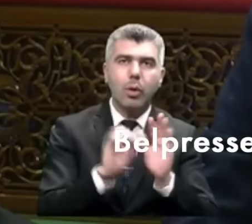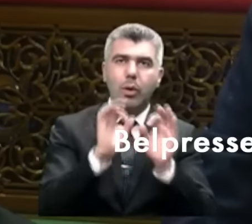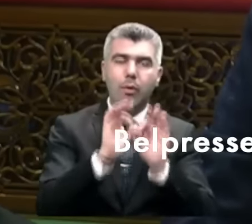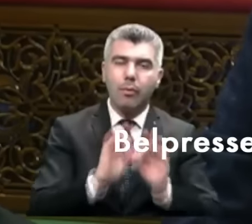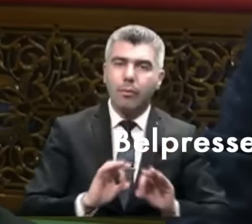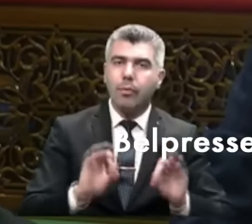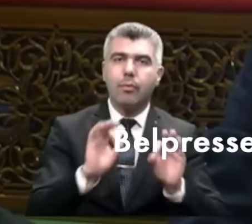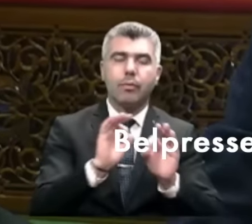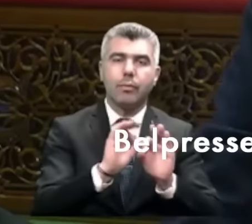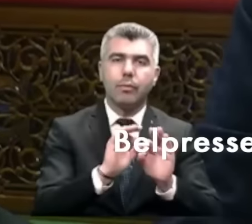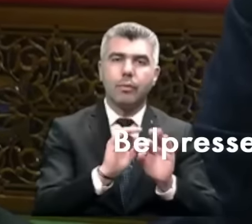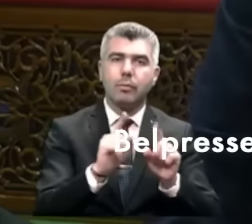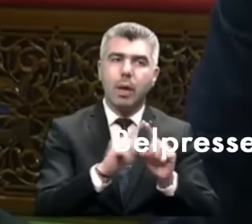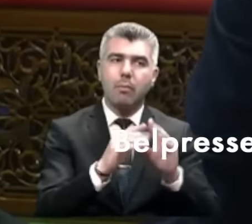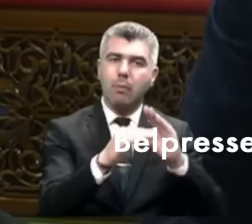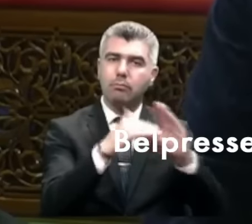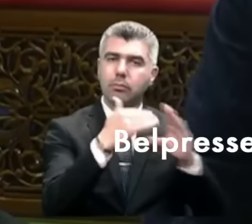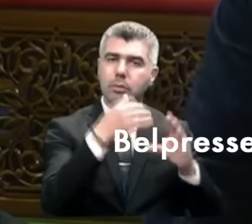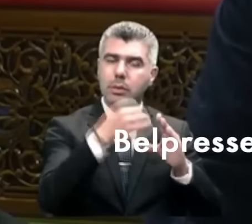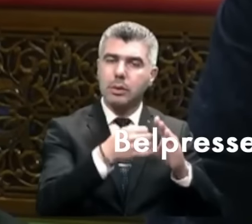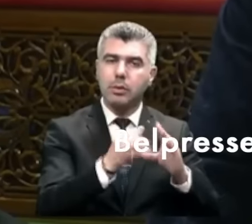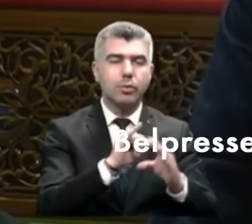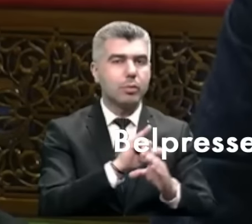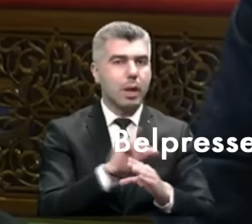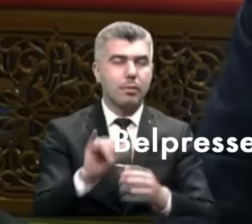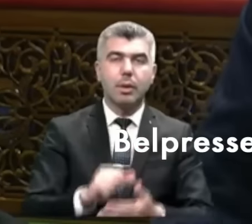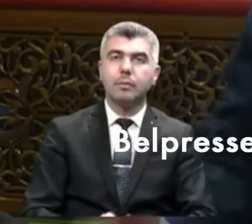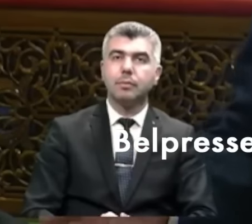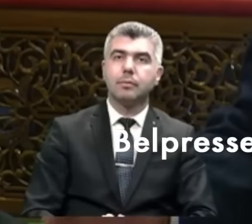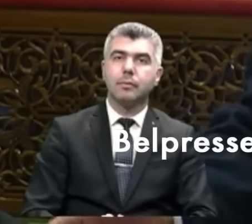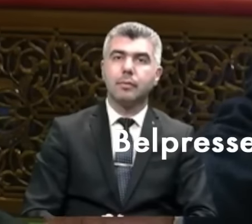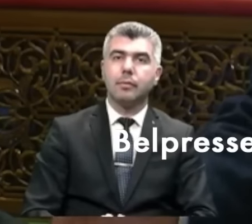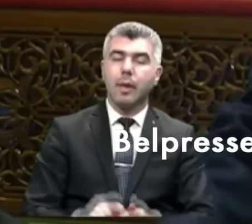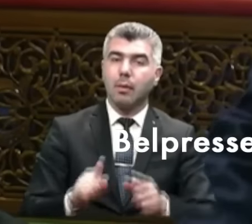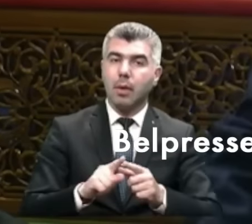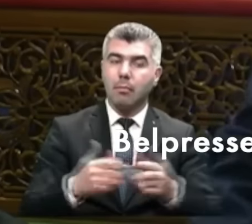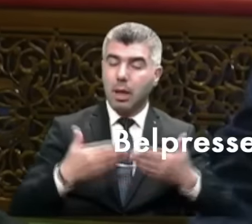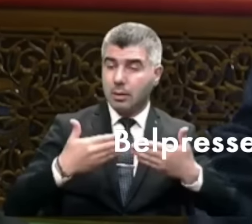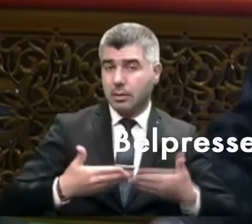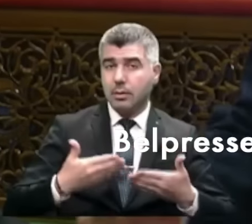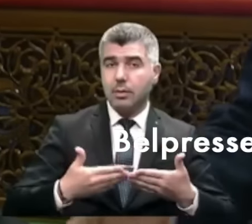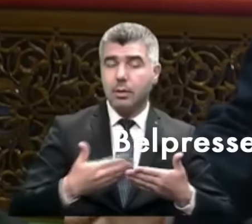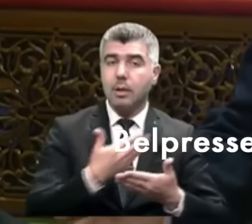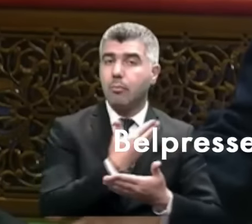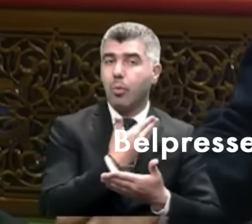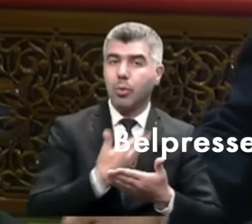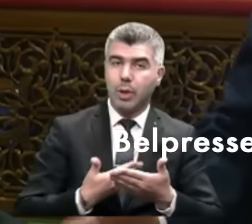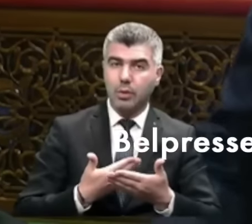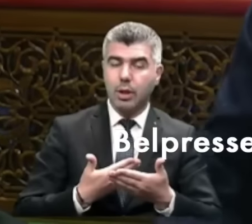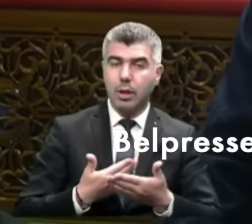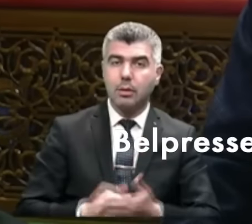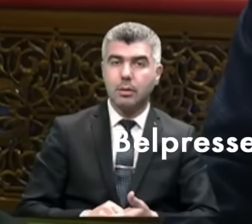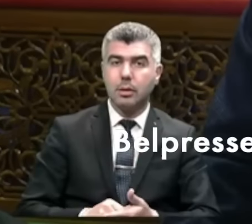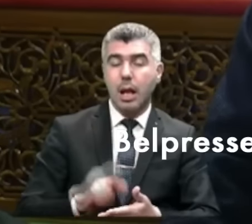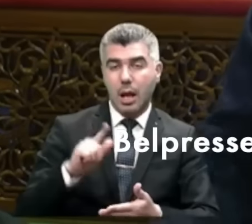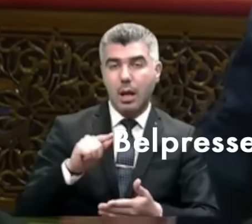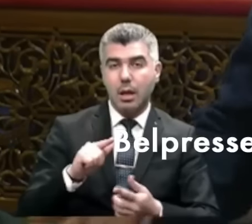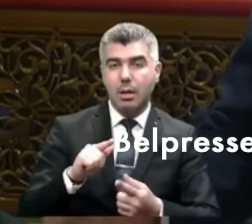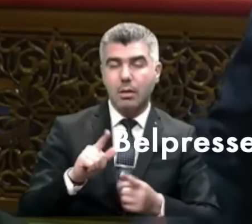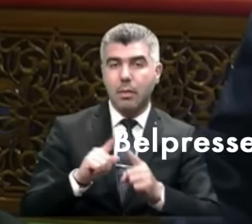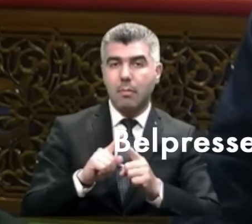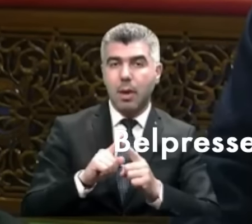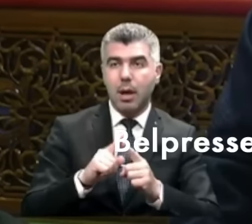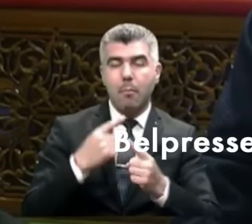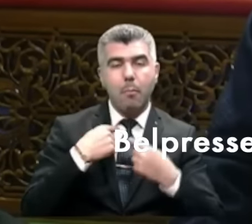التي من اجلها طلبنا تناول الكلمه هذه مؤسسه يعني لها سمعتها